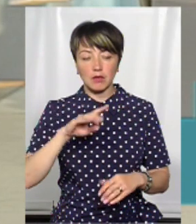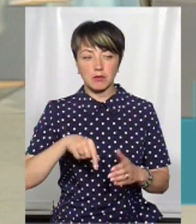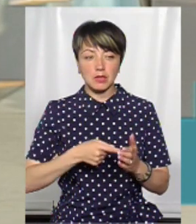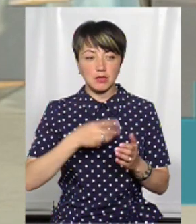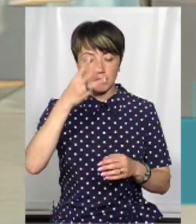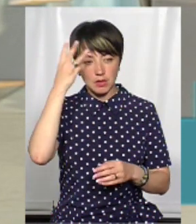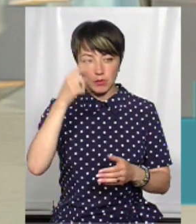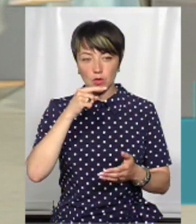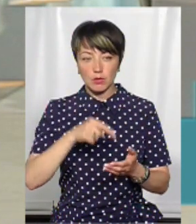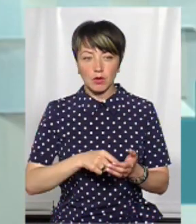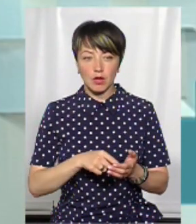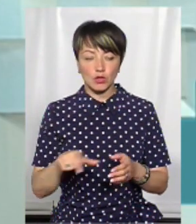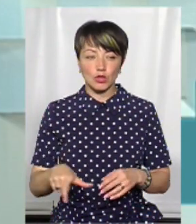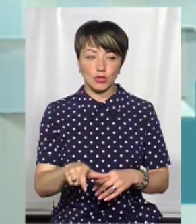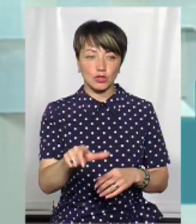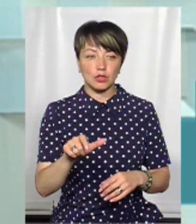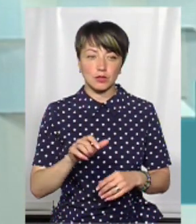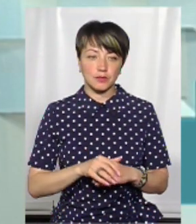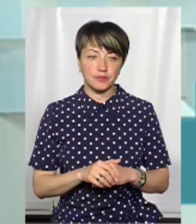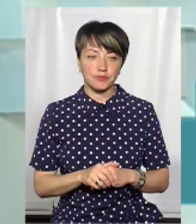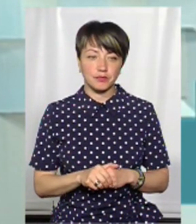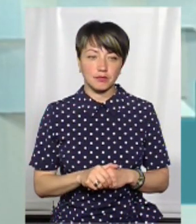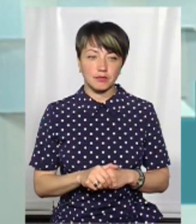міста Хмельницька, вона потрапляє до річки. І